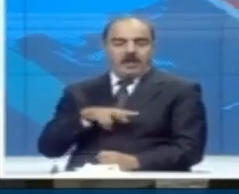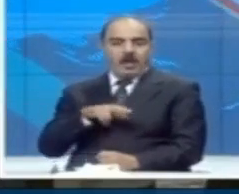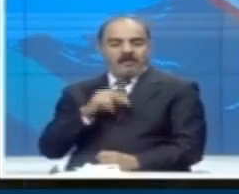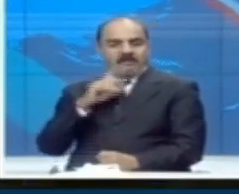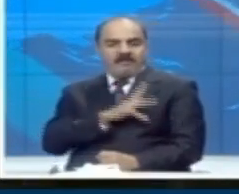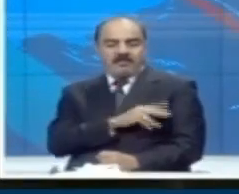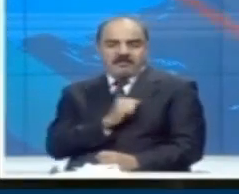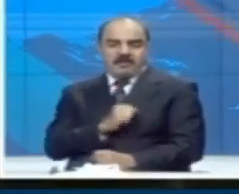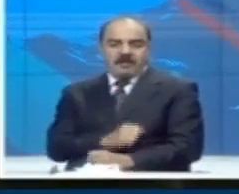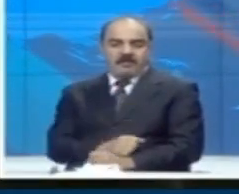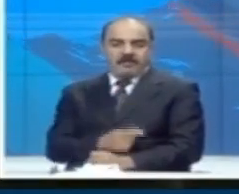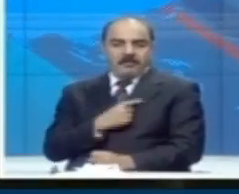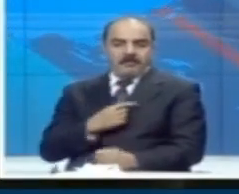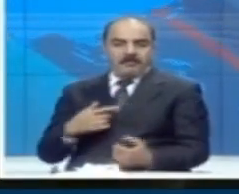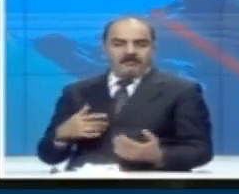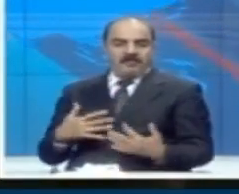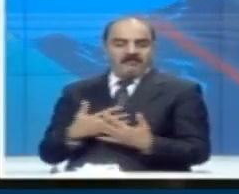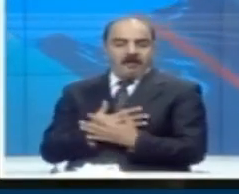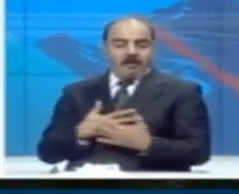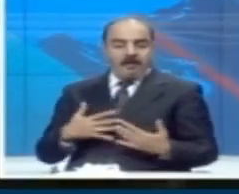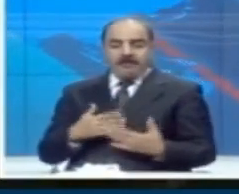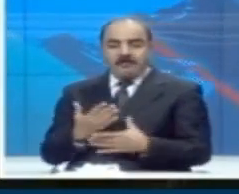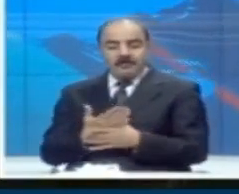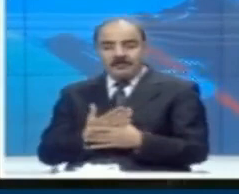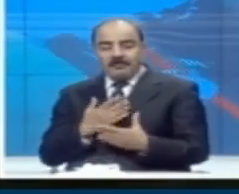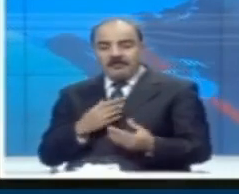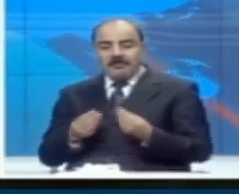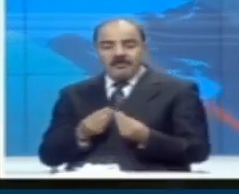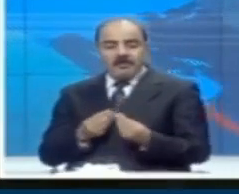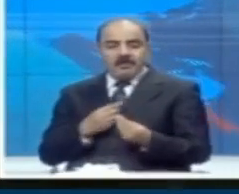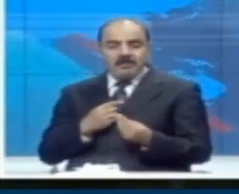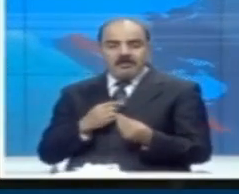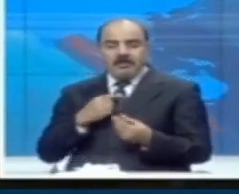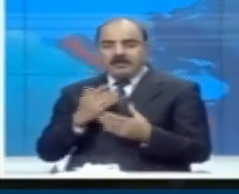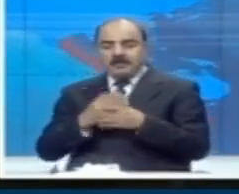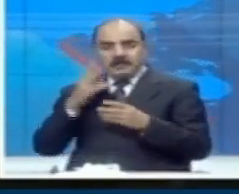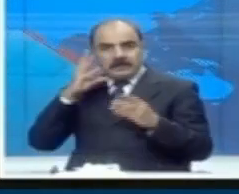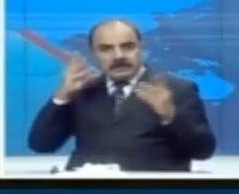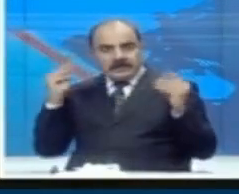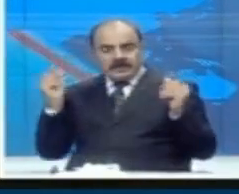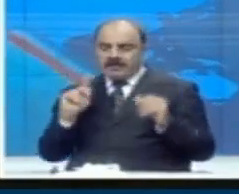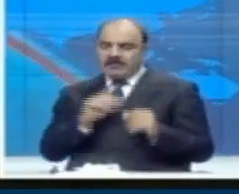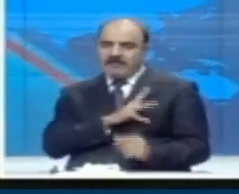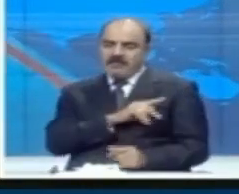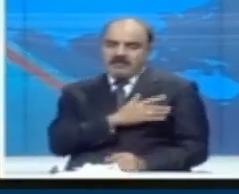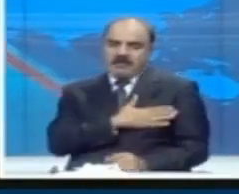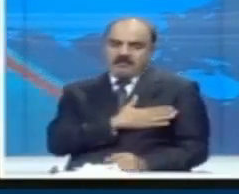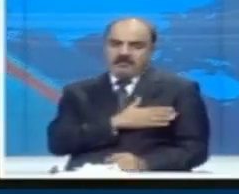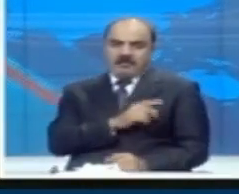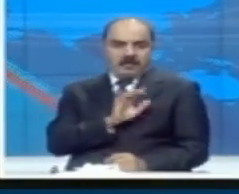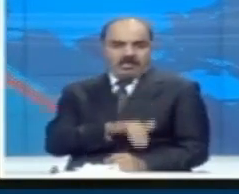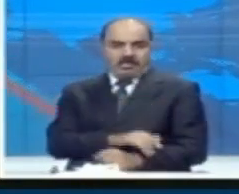الفلسطينيين ونحن نفرح في مصر، لأننا لا إلا نستطيع أن ننسى ما يحدث في فلسطين